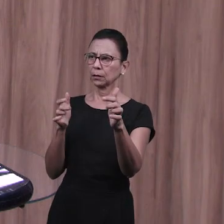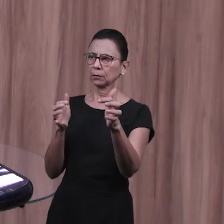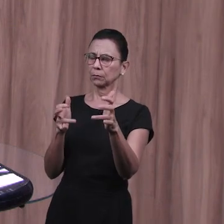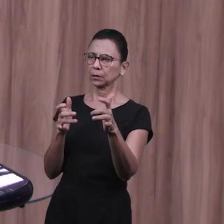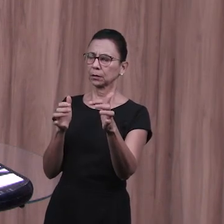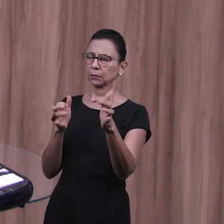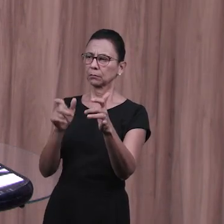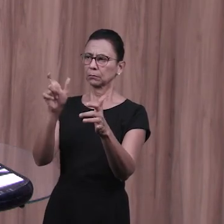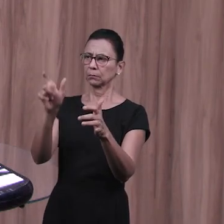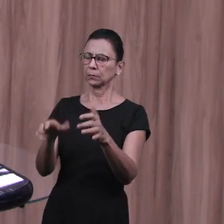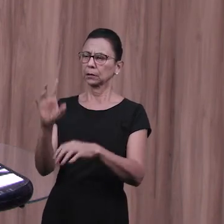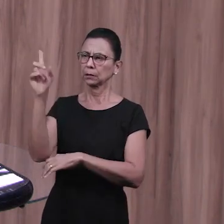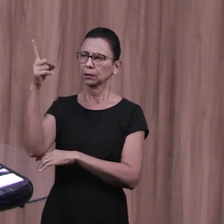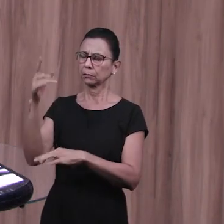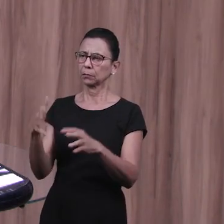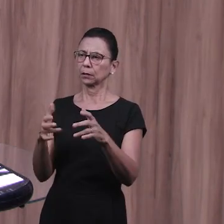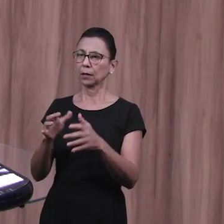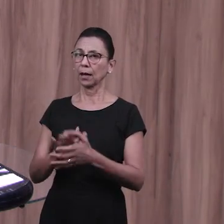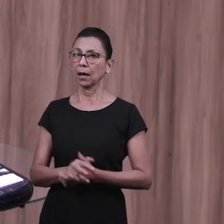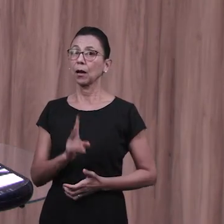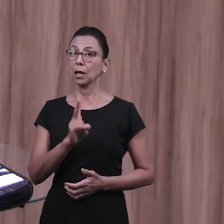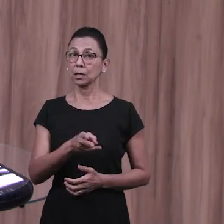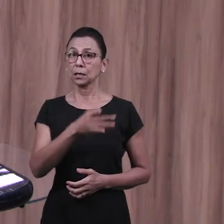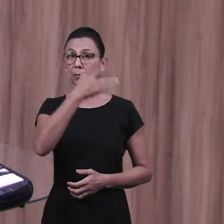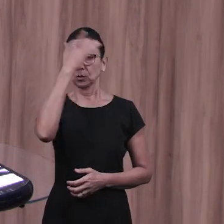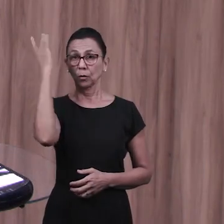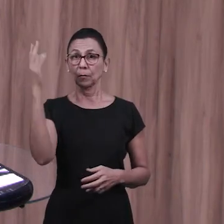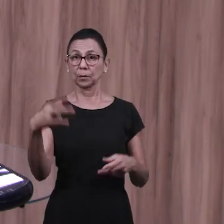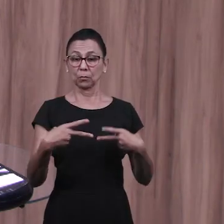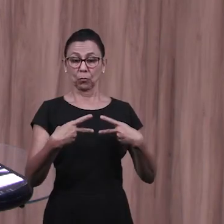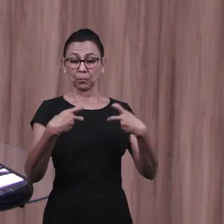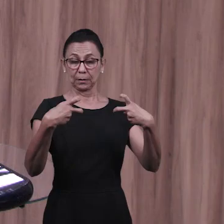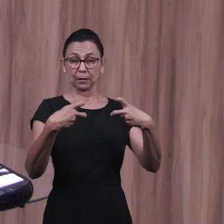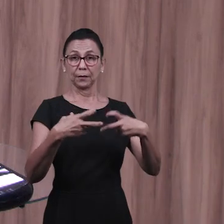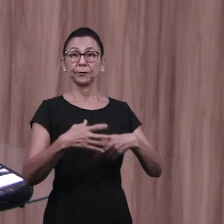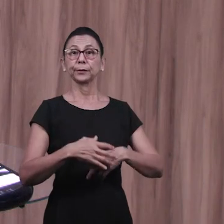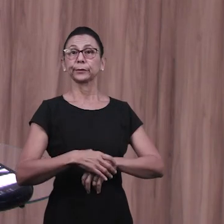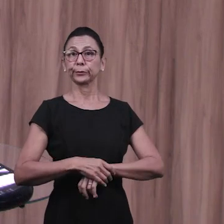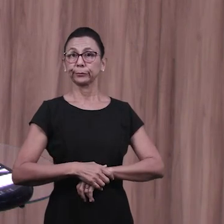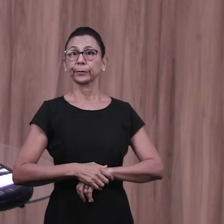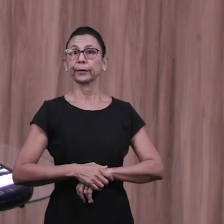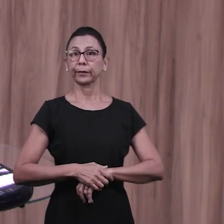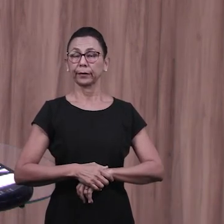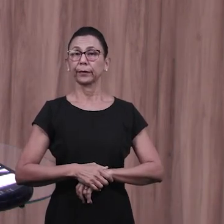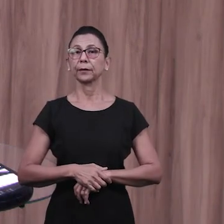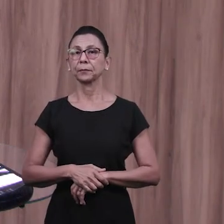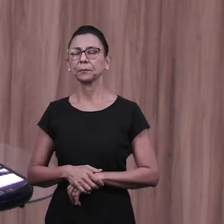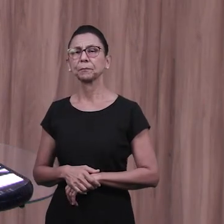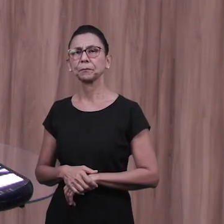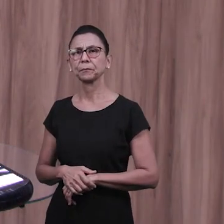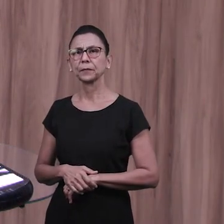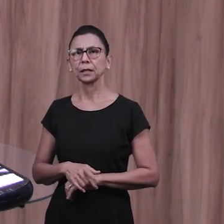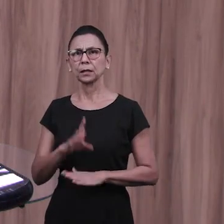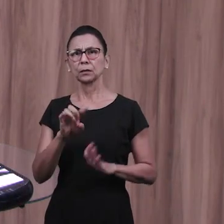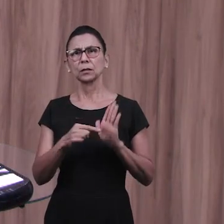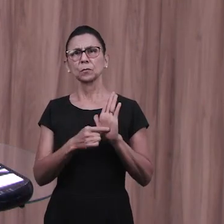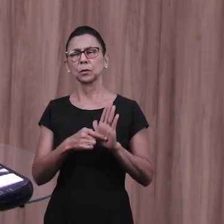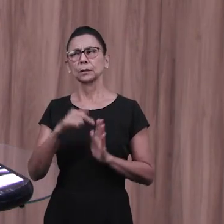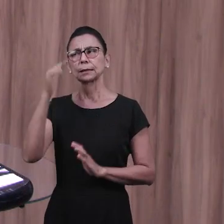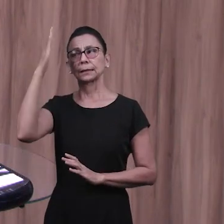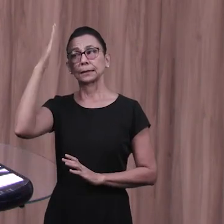en voyant notre comportement. Dans le texte aussi nous dit, il sait jouer. David, il